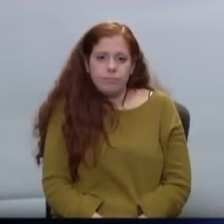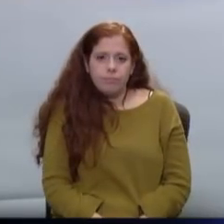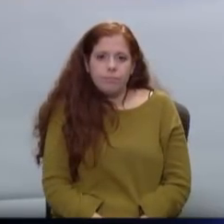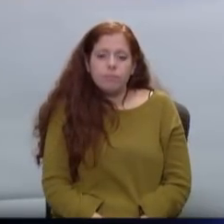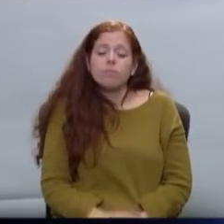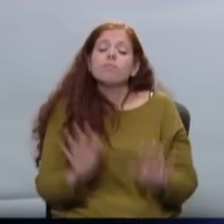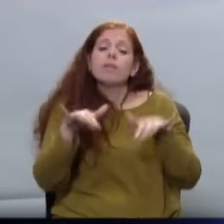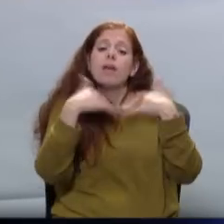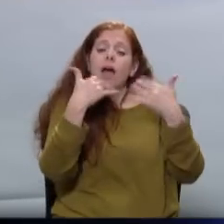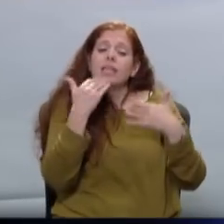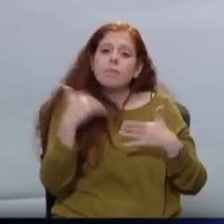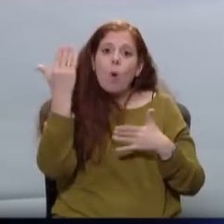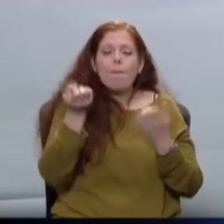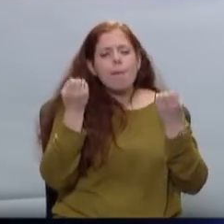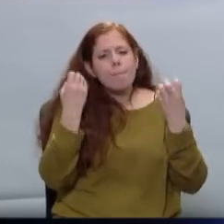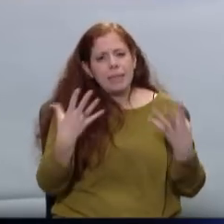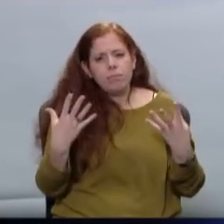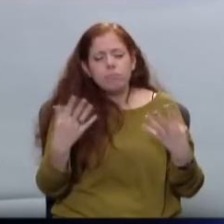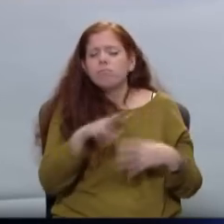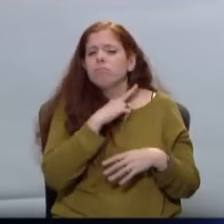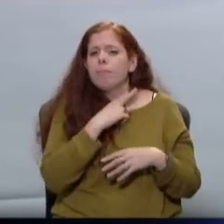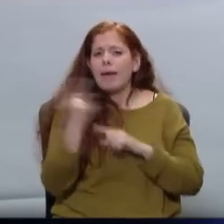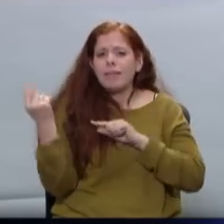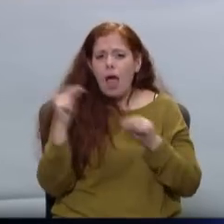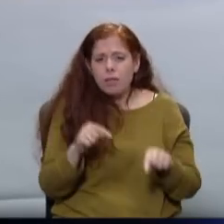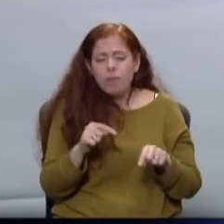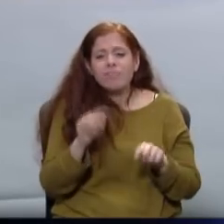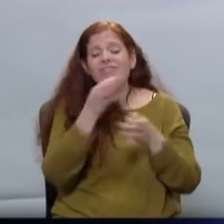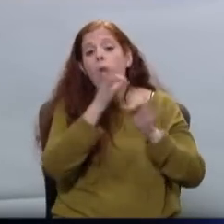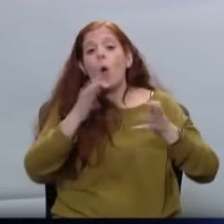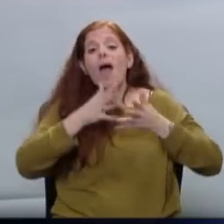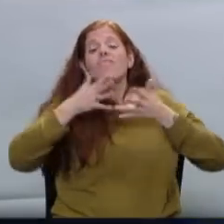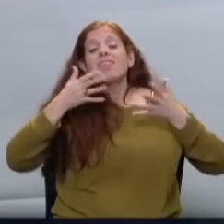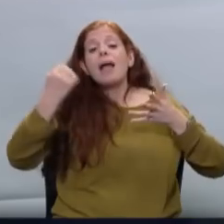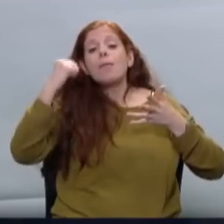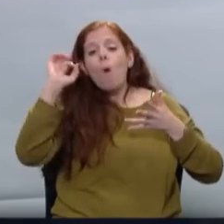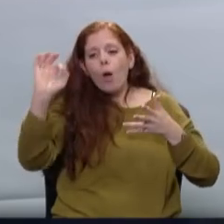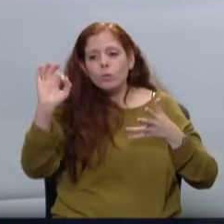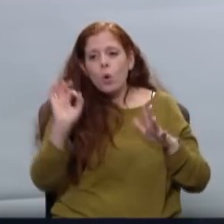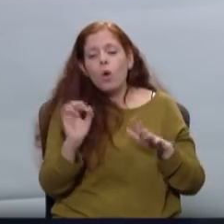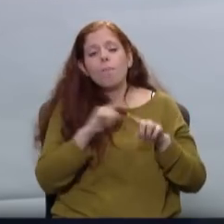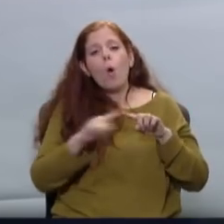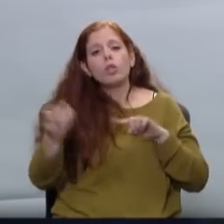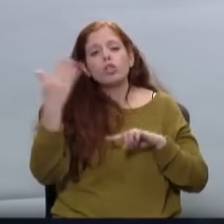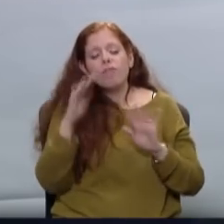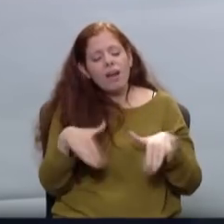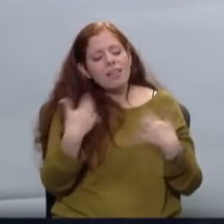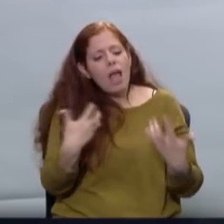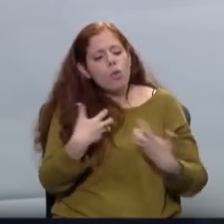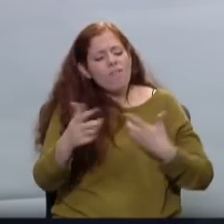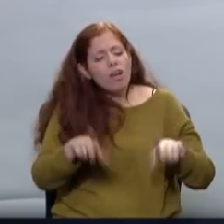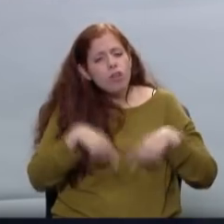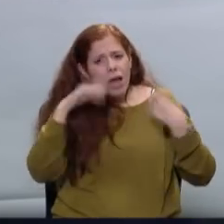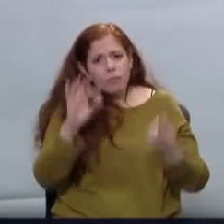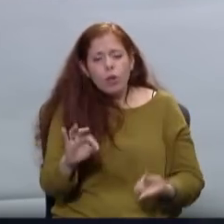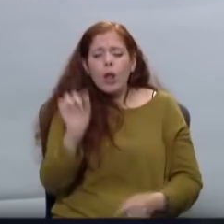הסיפור הבא שלנו, סיפור מדהים, מגיע מבריטניה, והכוכבת, הגיבורה שלו, נתנה בחודש שעבר את הופעת חייה.